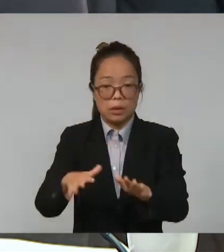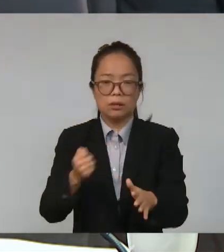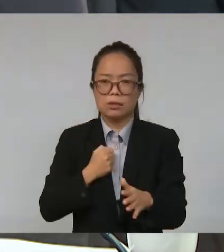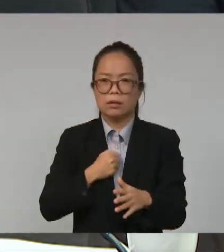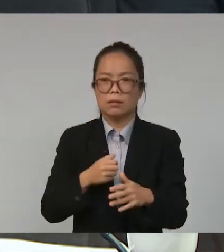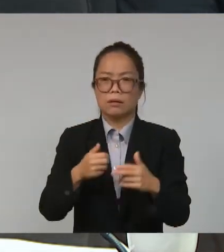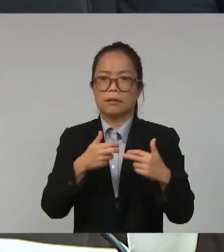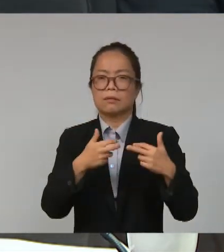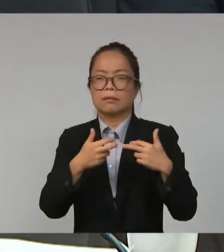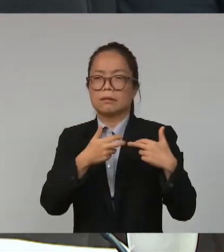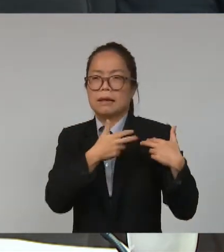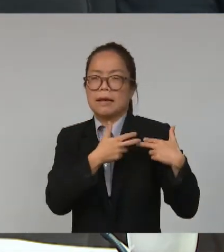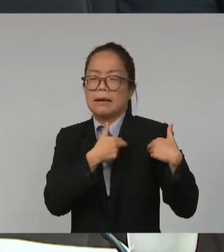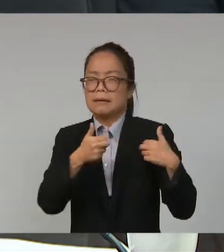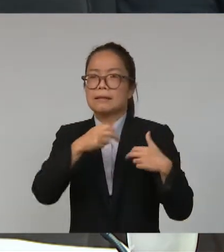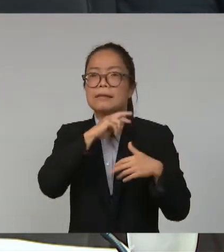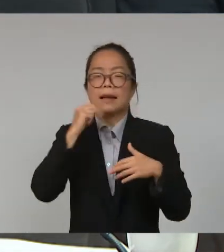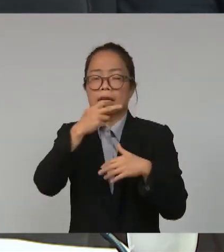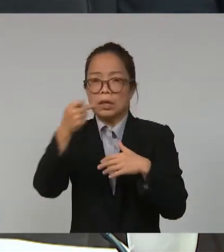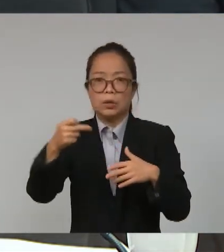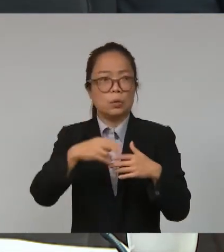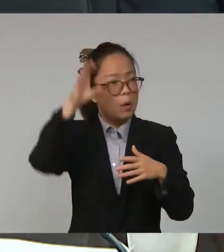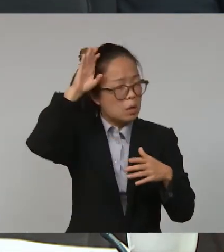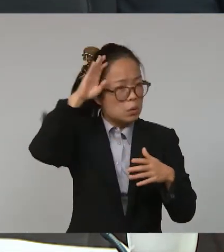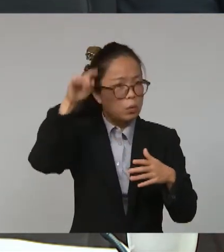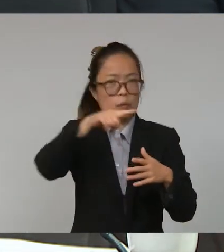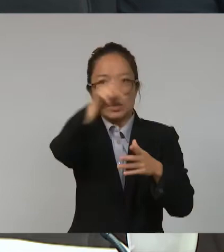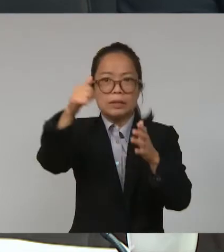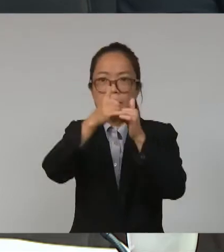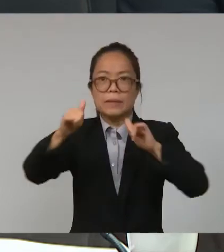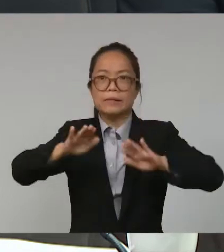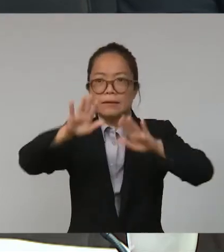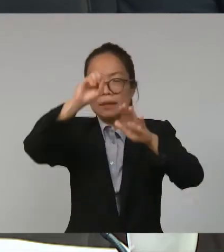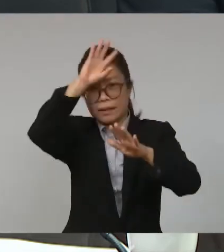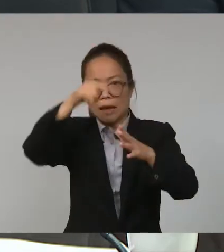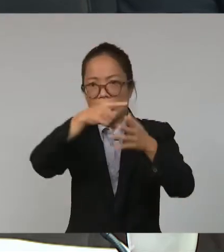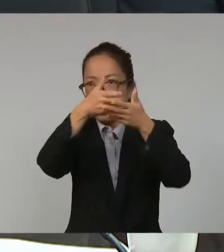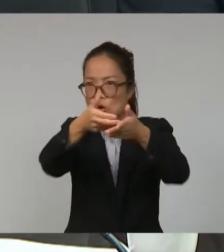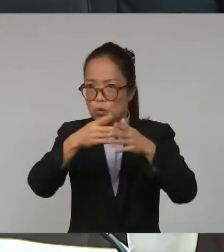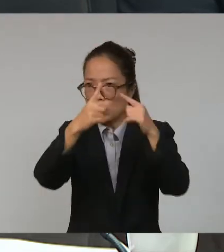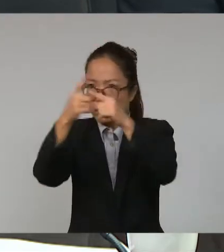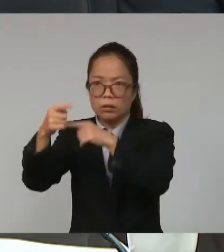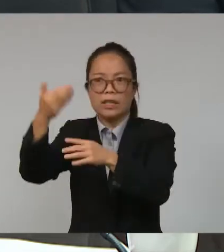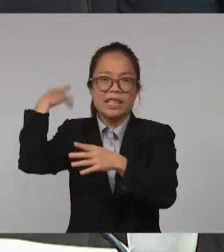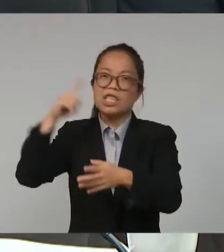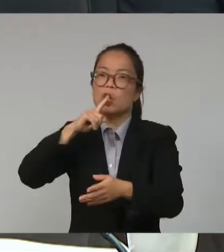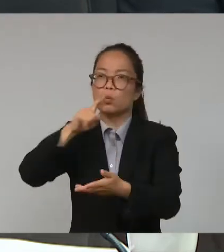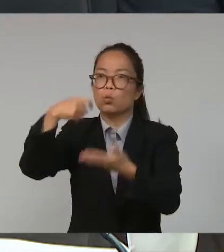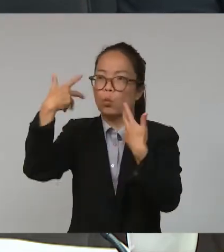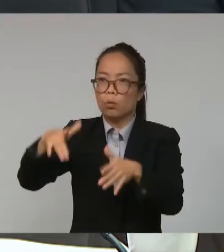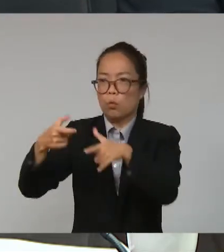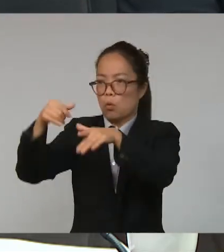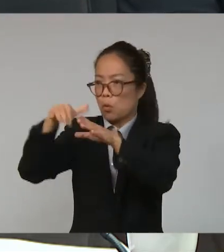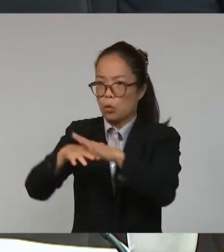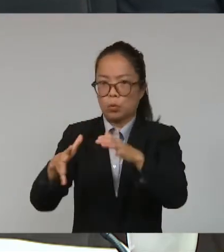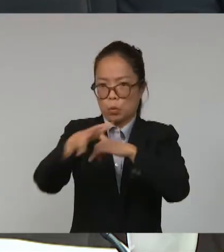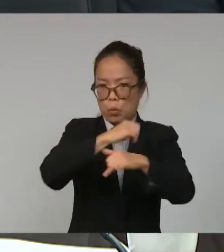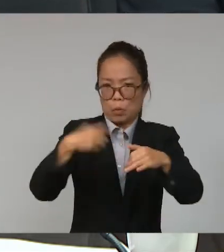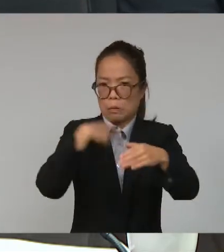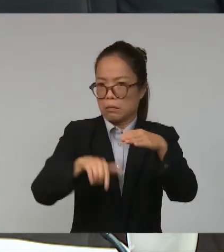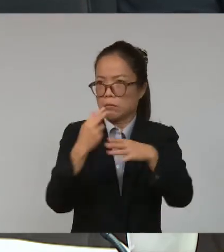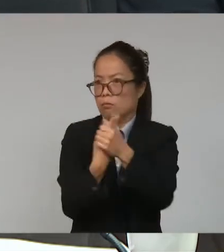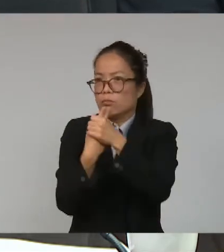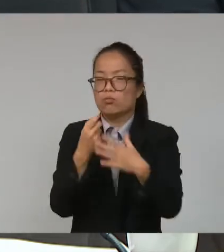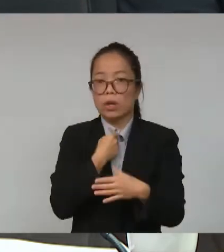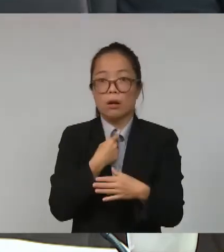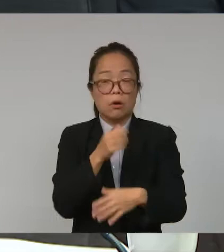昌，所有民进党现在台面上重要的政治人物都主张过公投绑大选，陈其迈